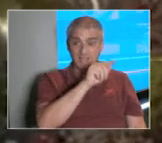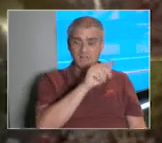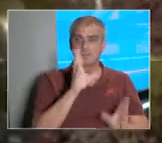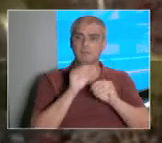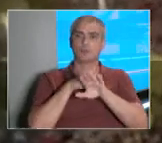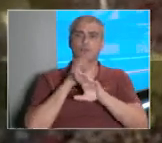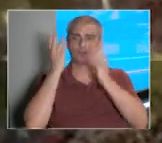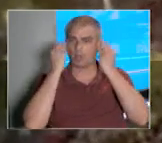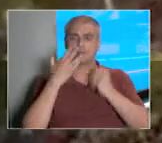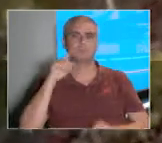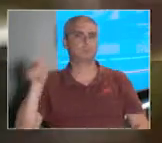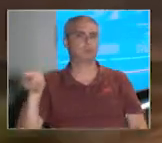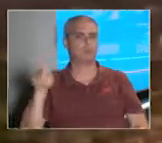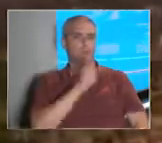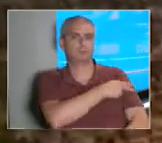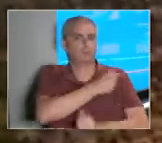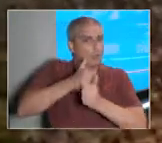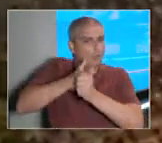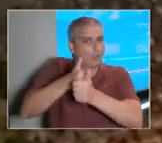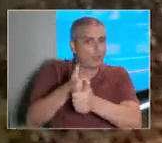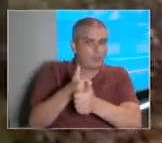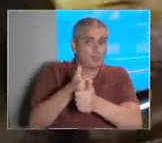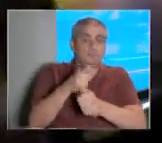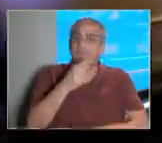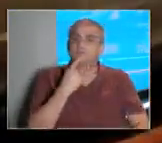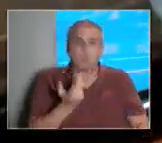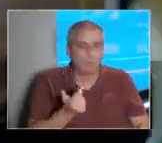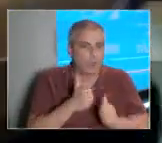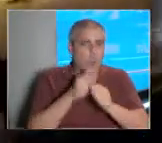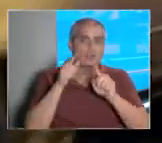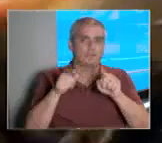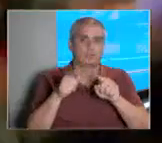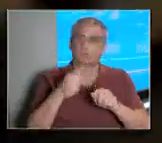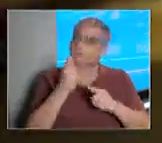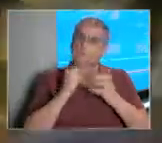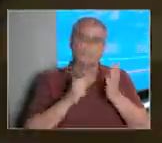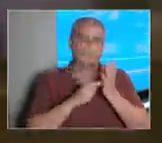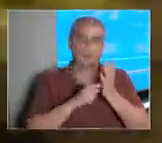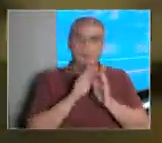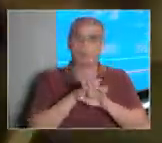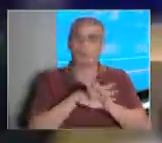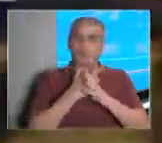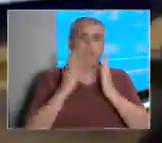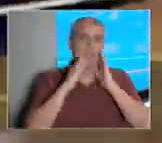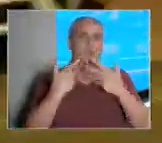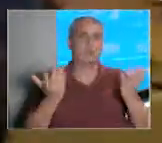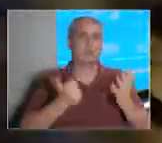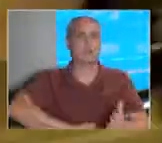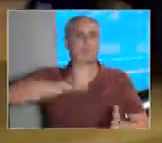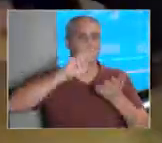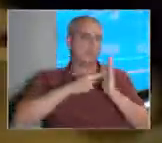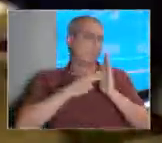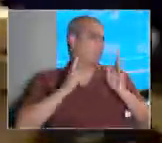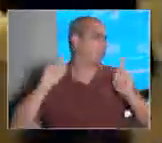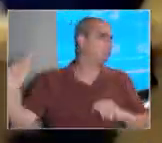עם התחושה של החרדים בירושלים שהמשטרה רודפת אחריהם. וזה אומר, רודפת אותם. וזה בגלל שתחושת אובדן האמון בהנהגה הפוליטית